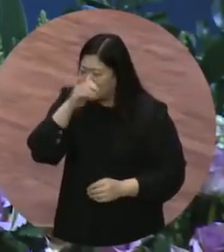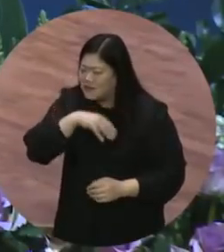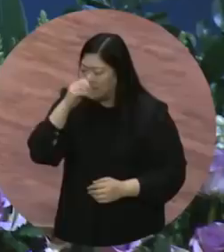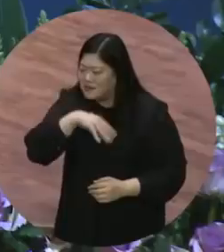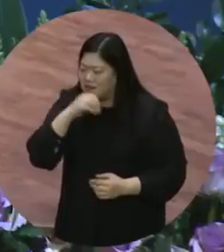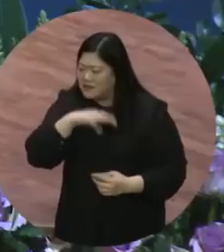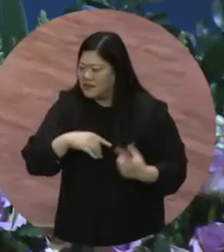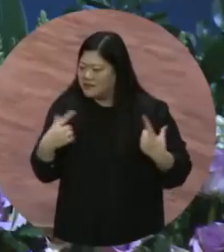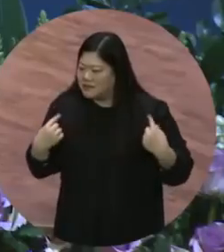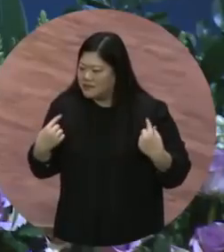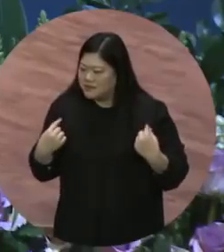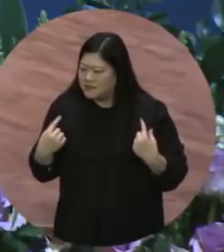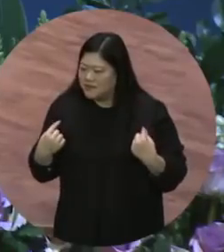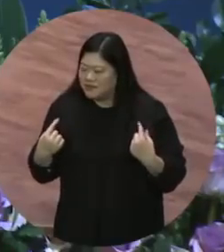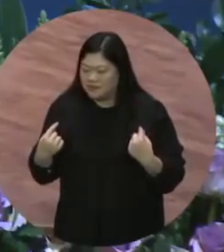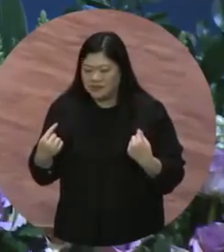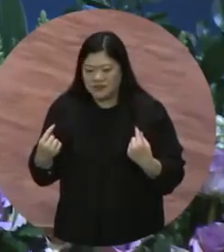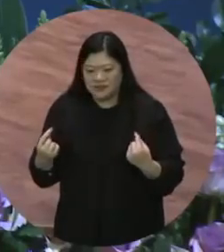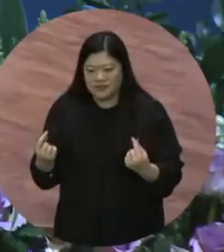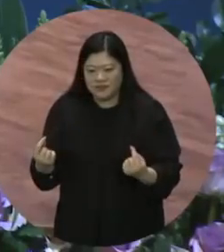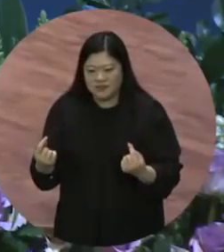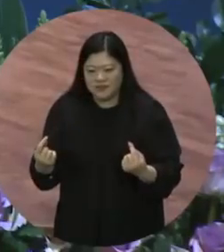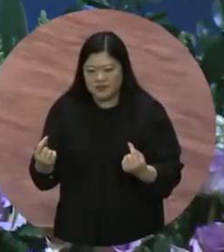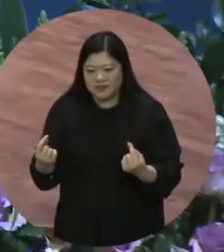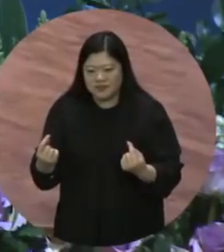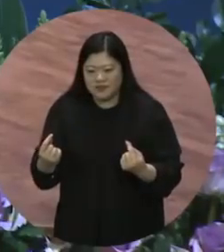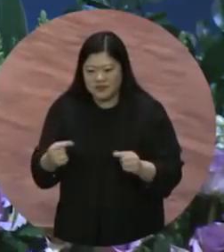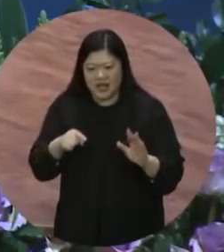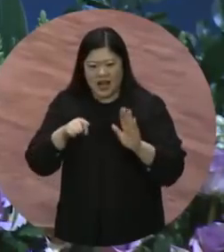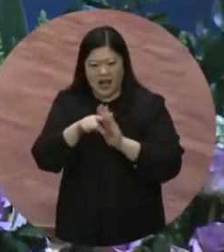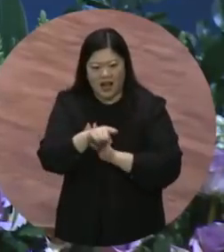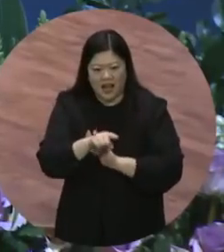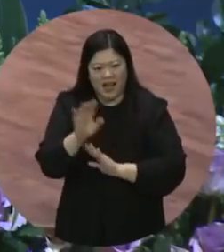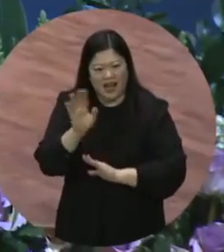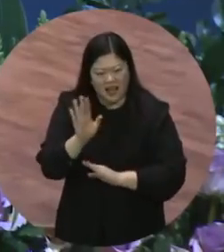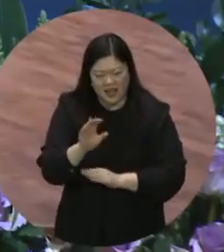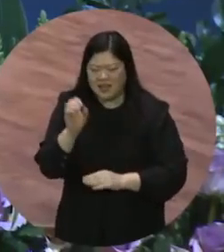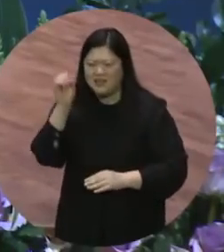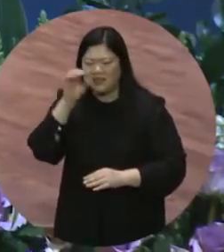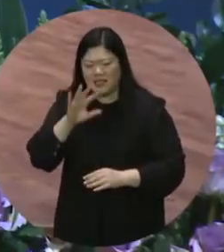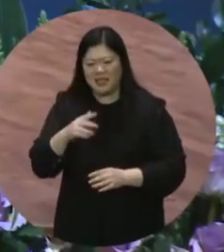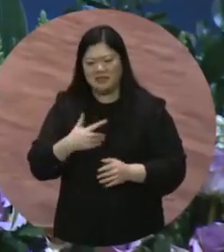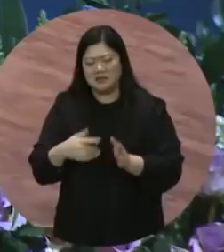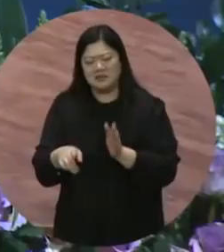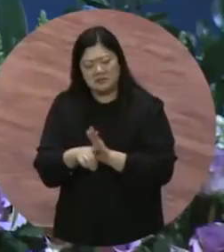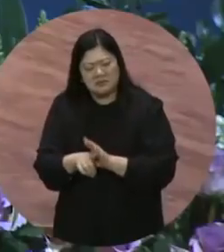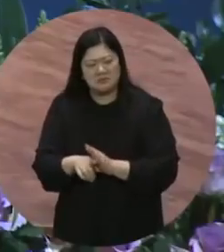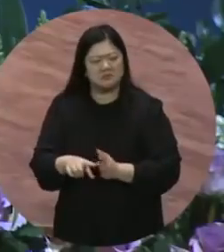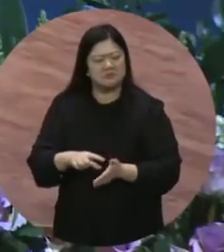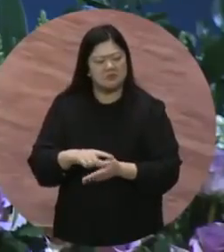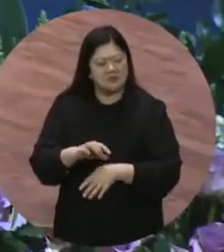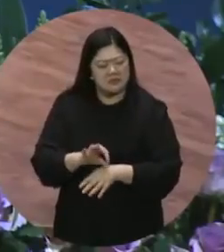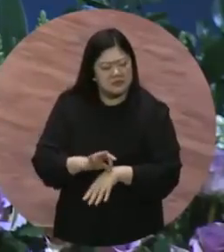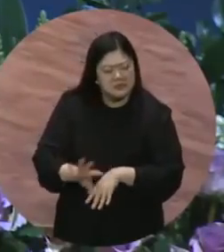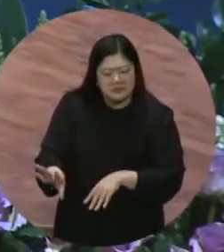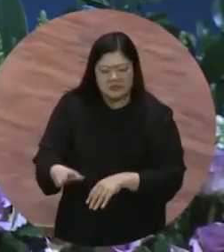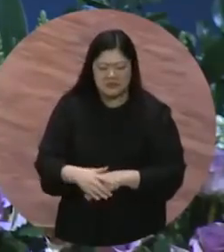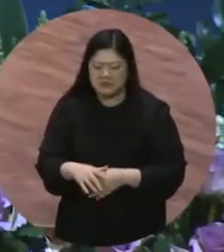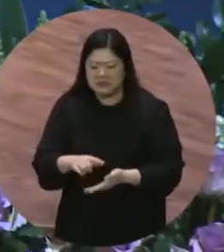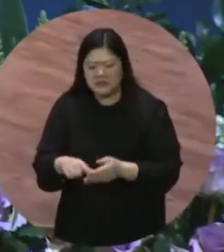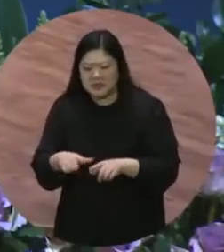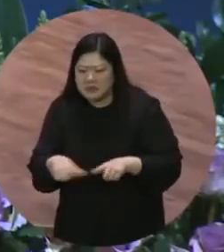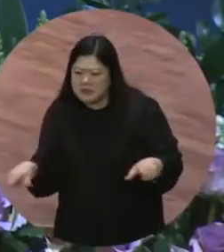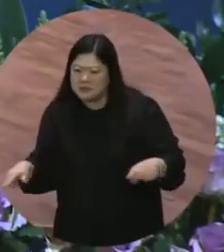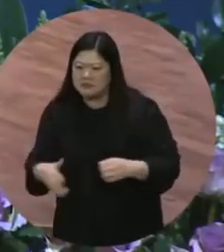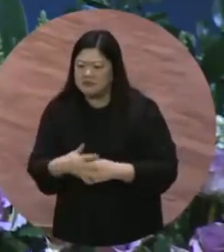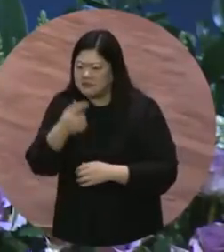복음도 아니고, 그렇다고 현상도 아니고, 말씀 운동도 아니고, 그냥 어정쩡한 상태에 있다는 거. 그 내가 어떤 중직자하고